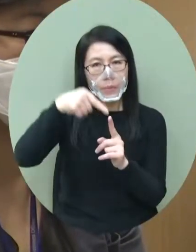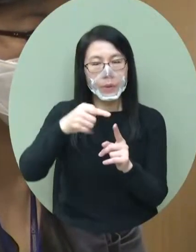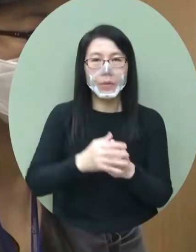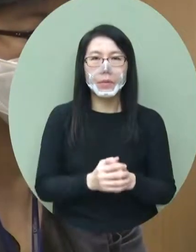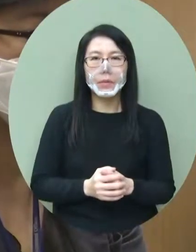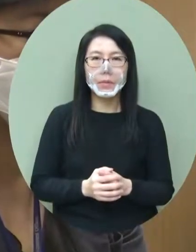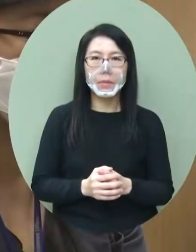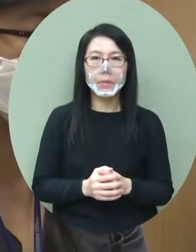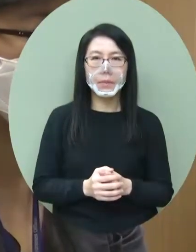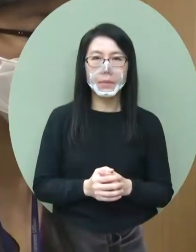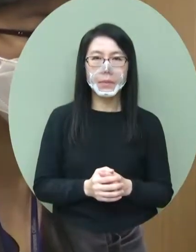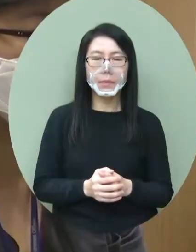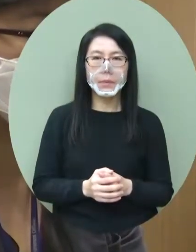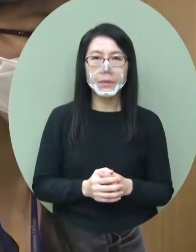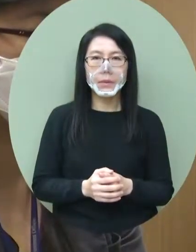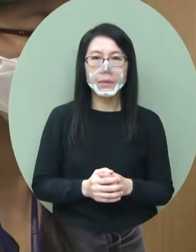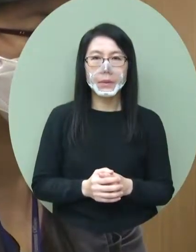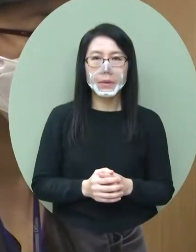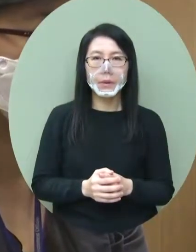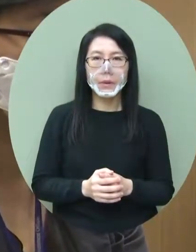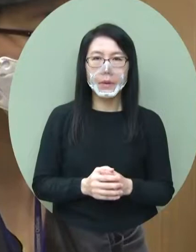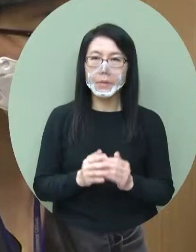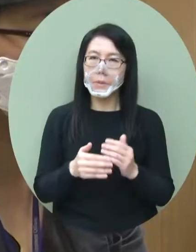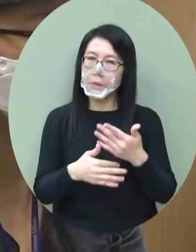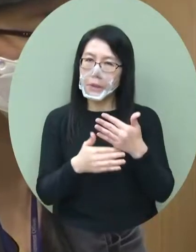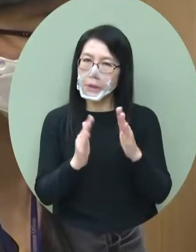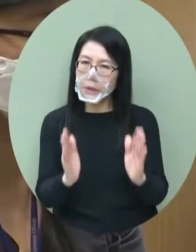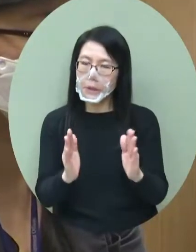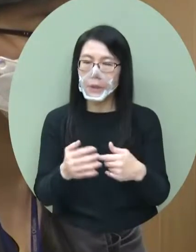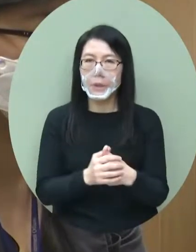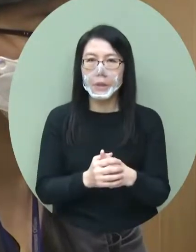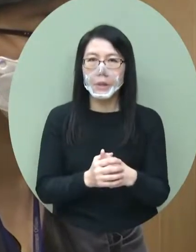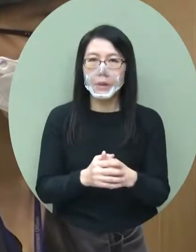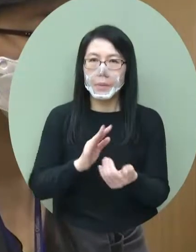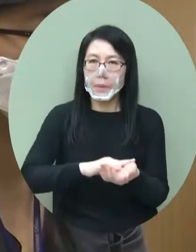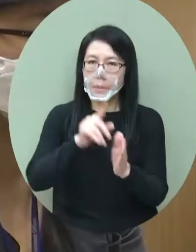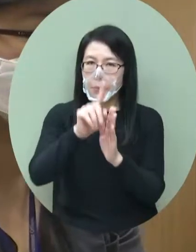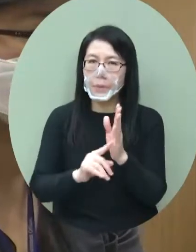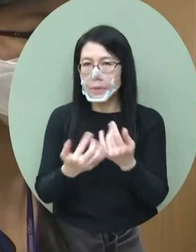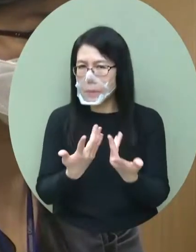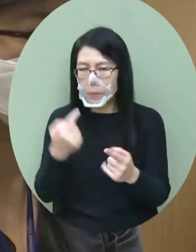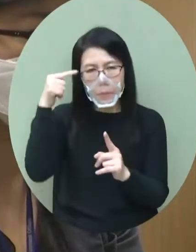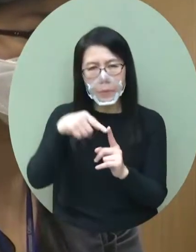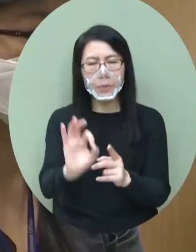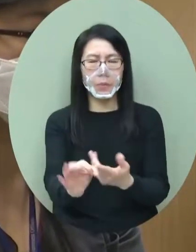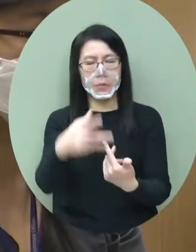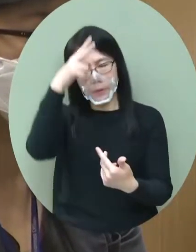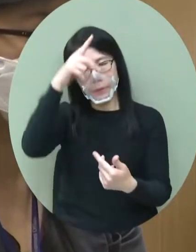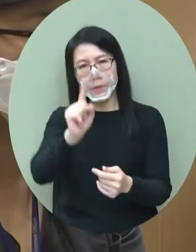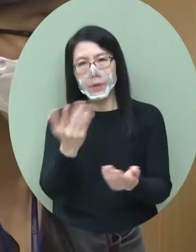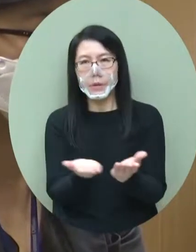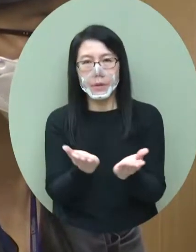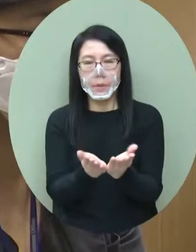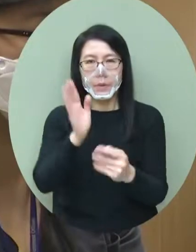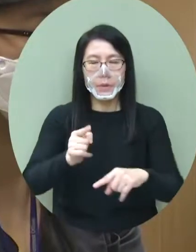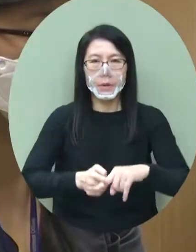呢他需要在某一段时间之内减少多少的个案，如果没有这样的目标，那么政府怎么样可以确定香港